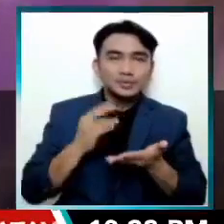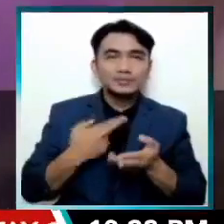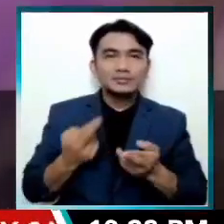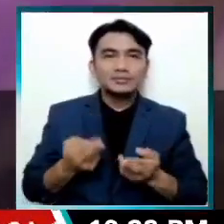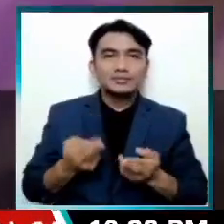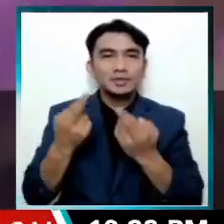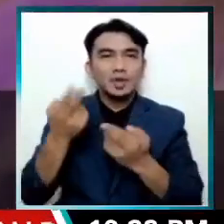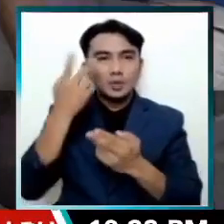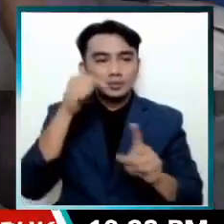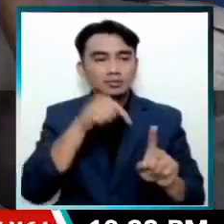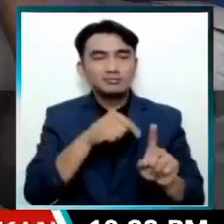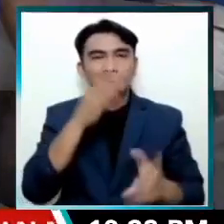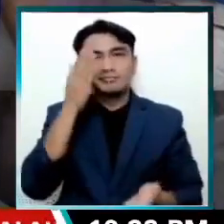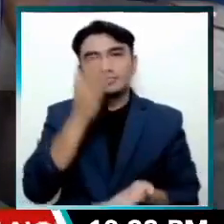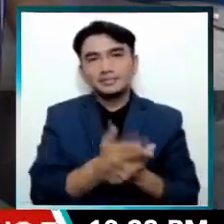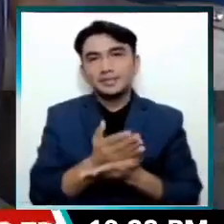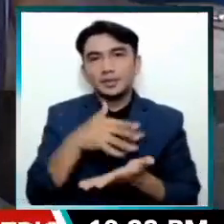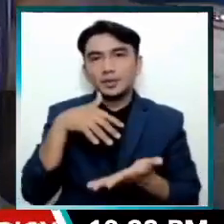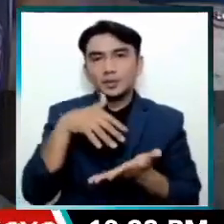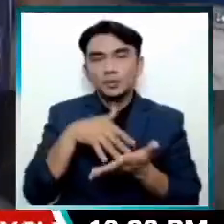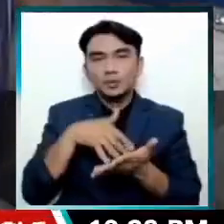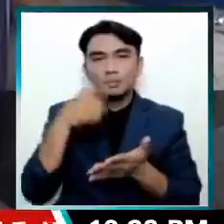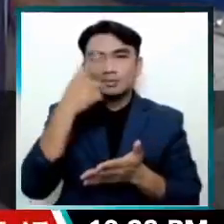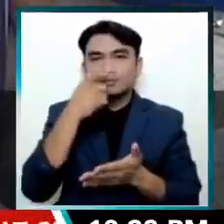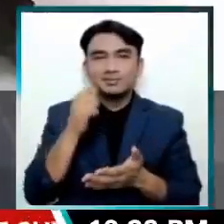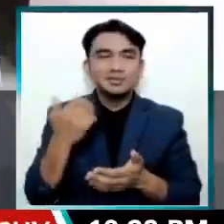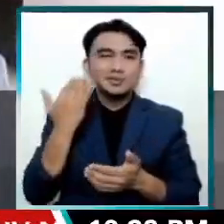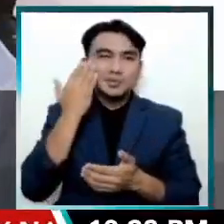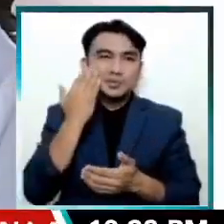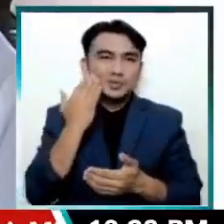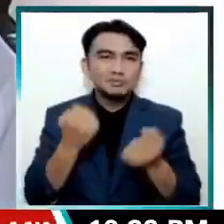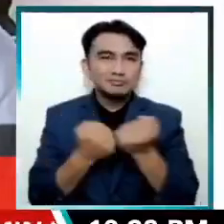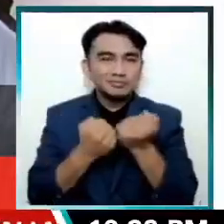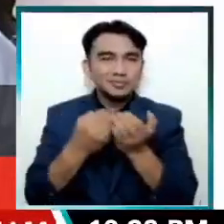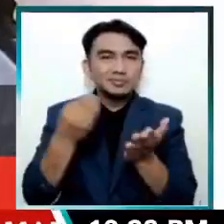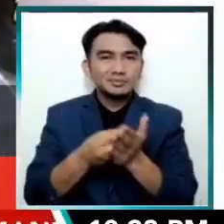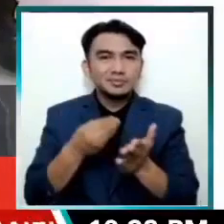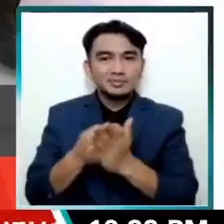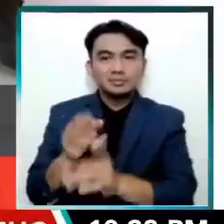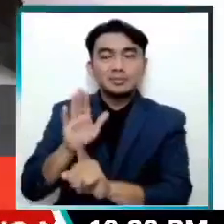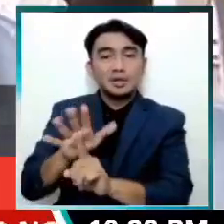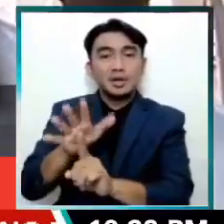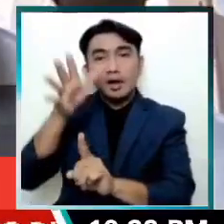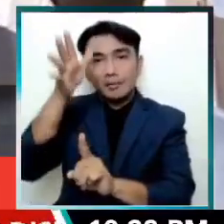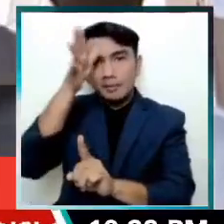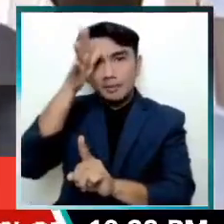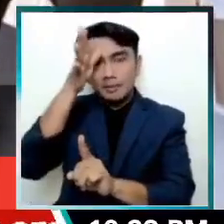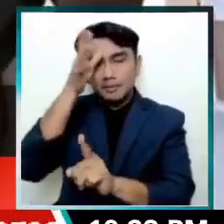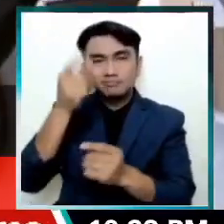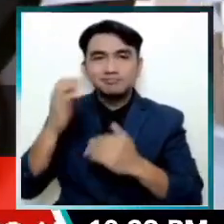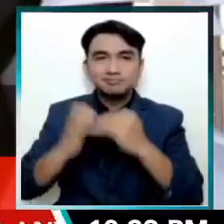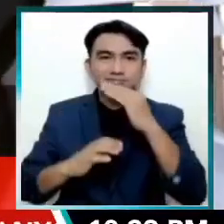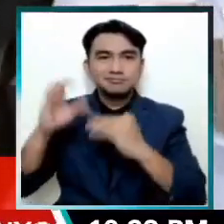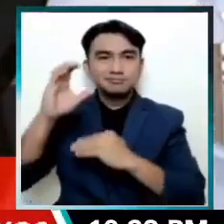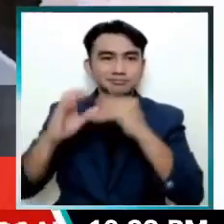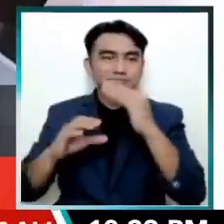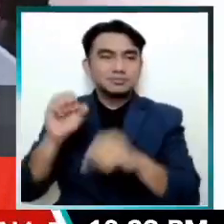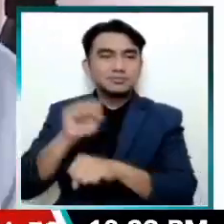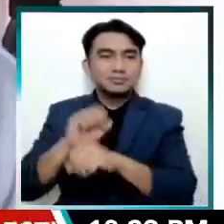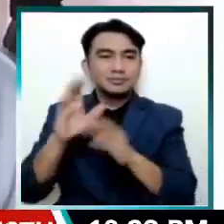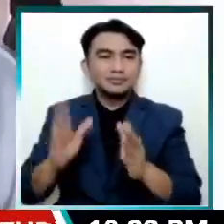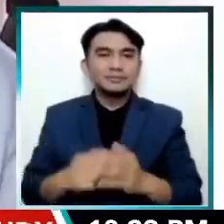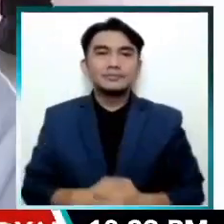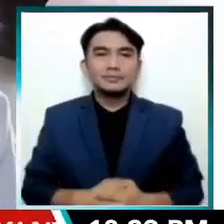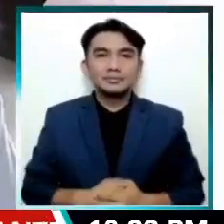pag-aaral dahil hindi na sapat ang kita ng amang construction worker. Sa hirap ng buhay ngayon, kailangan natin mag-work. Tumataas yung mga bilihin.